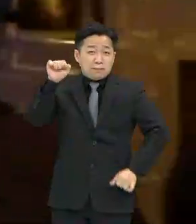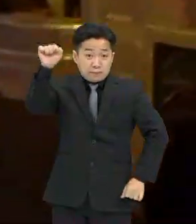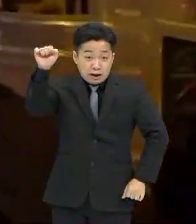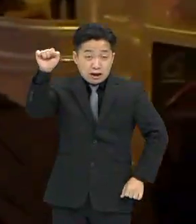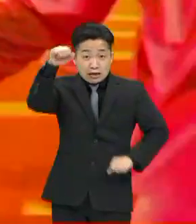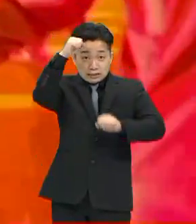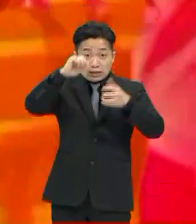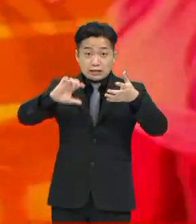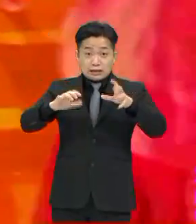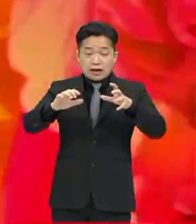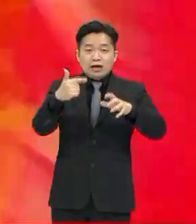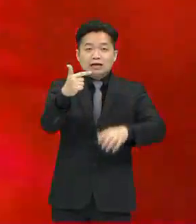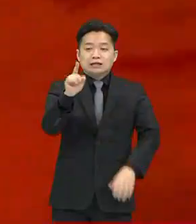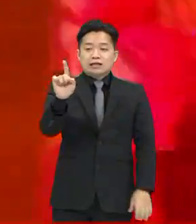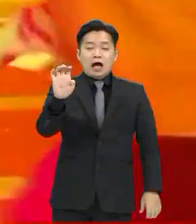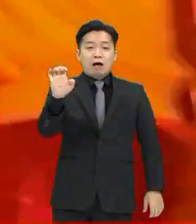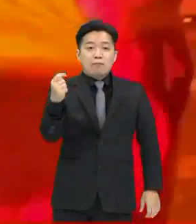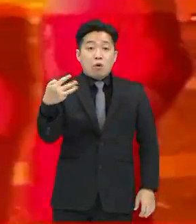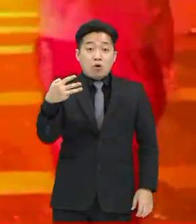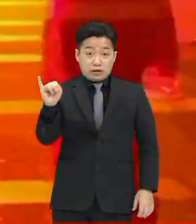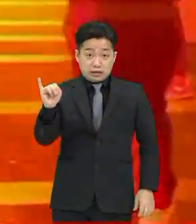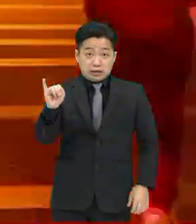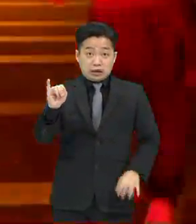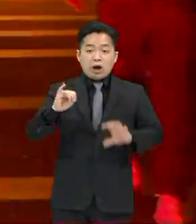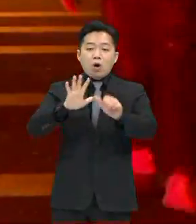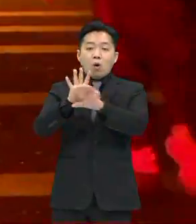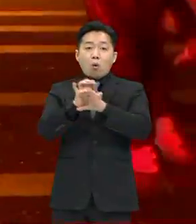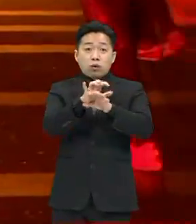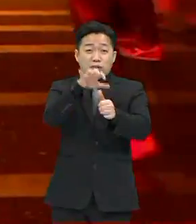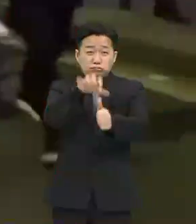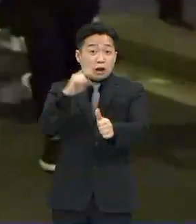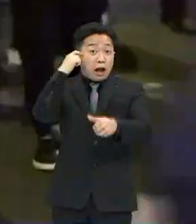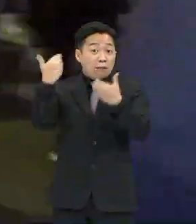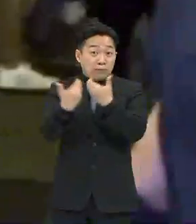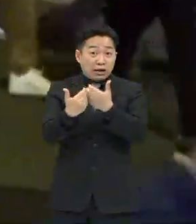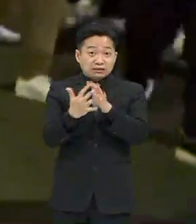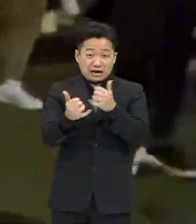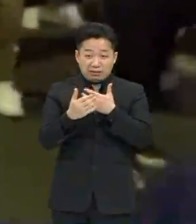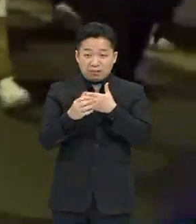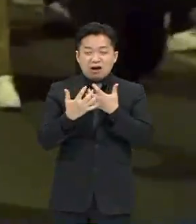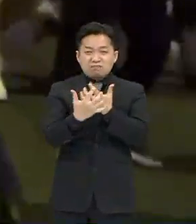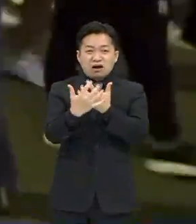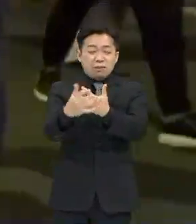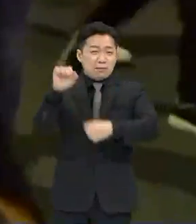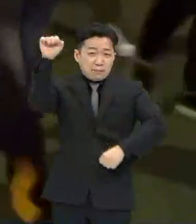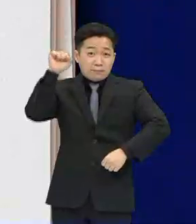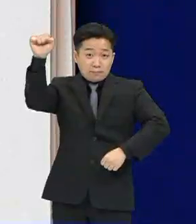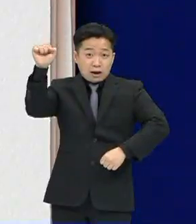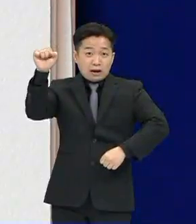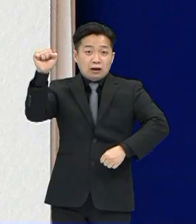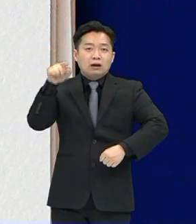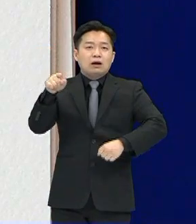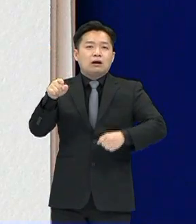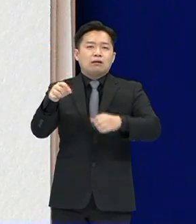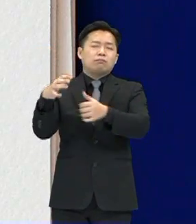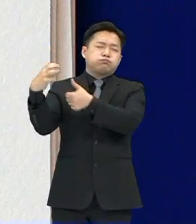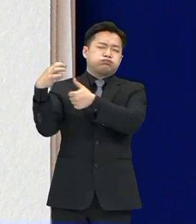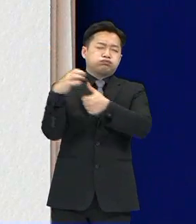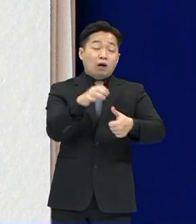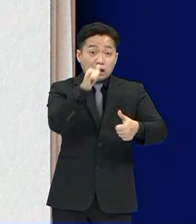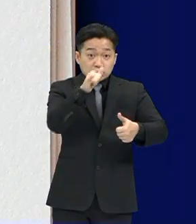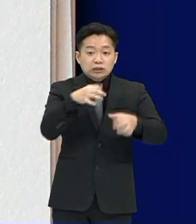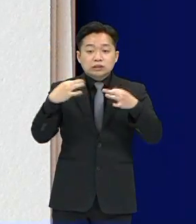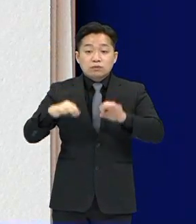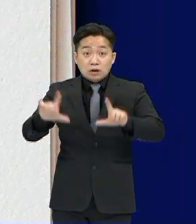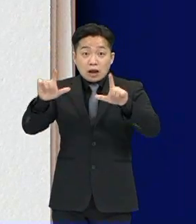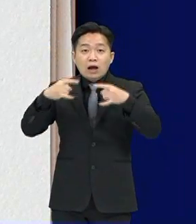이탈리아 나폴리에선 코로나 규제에 반대하는 시위대 진압을 위해 최루탄까지 등장했습니다. 금요일 하루에만